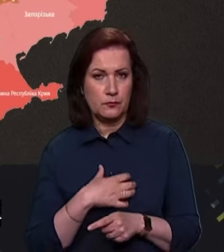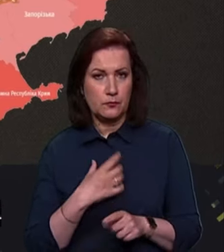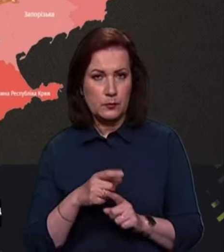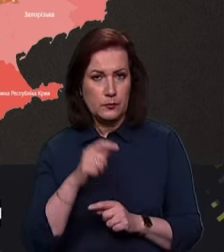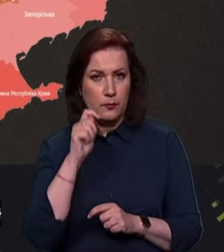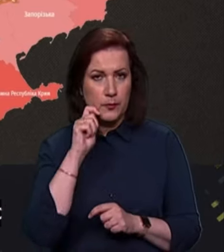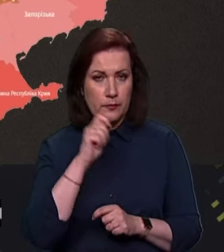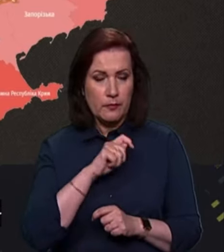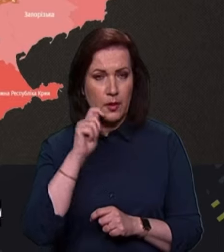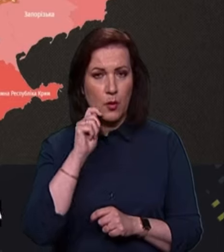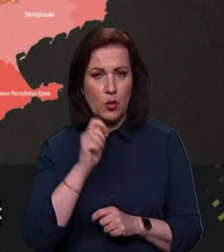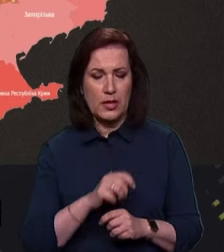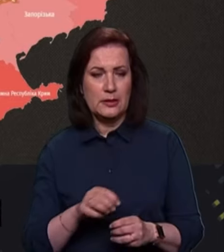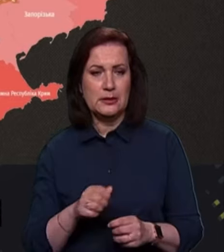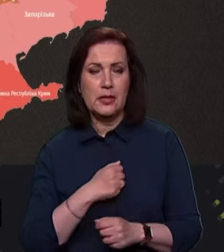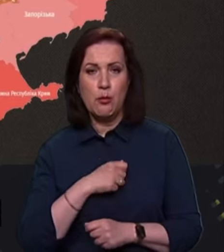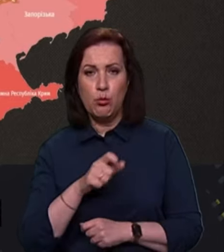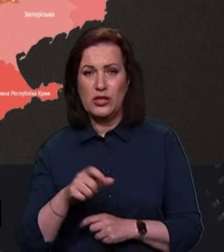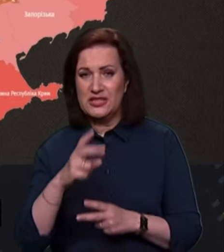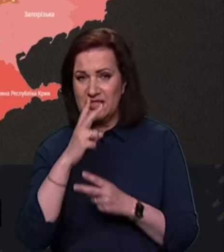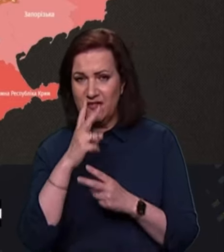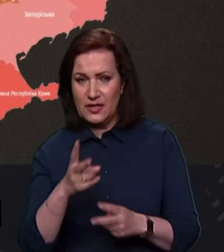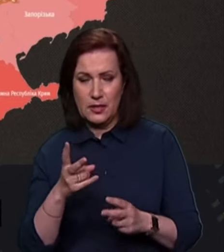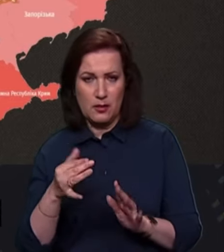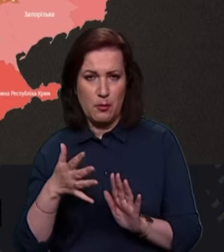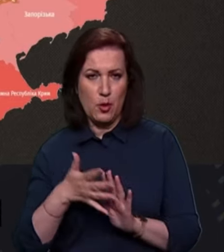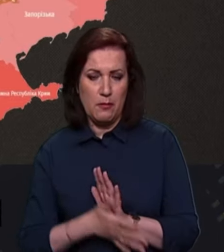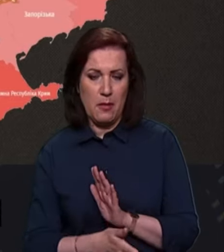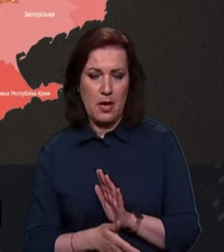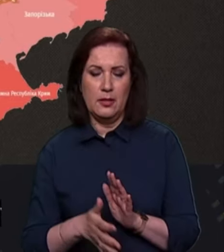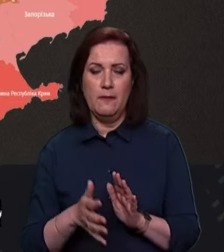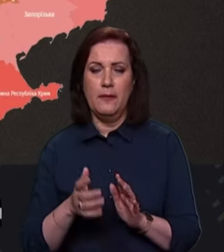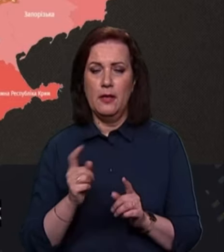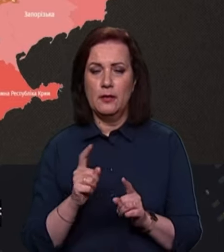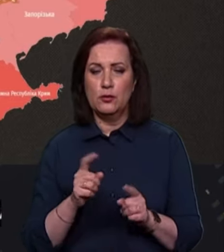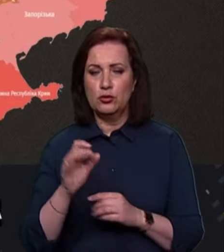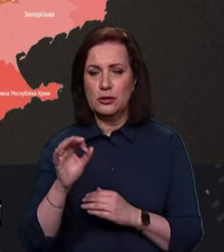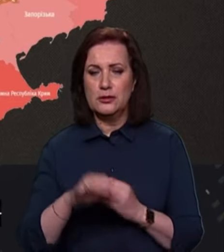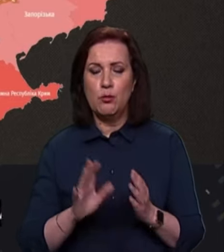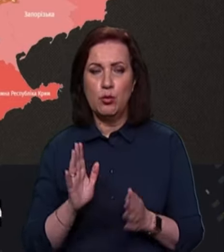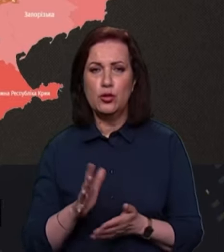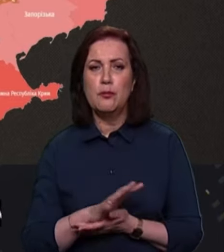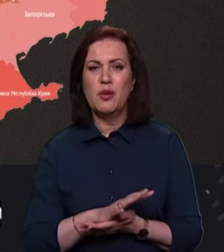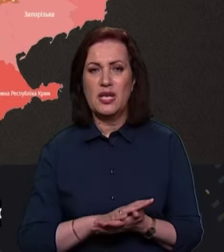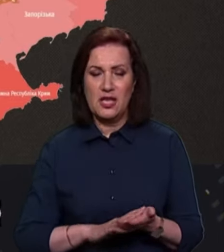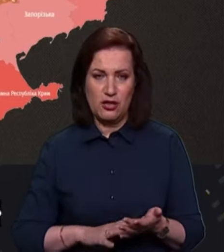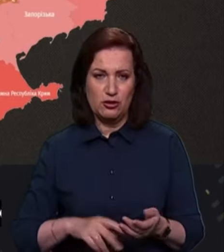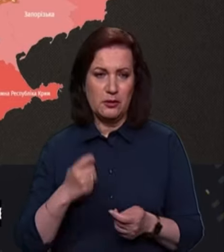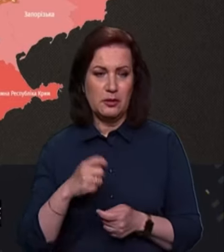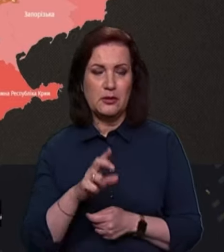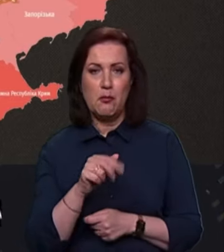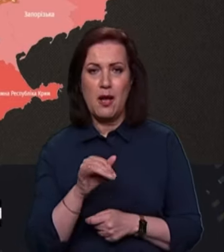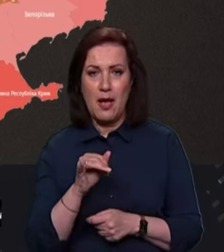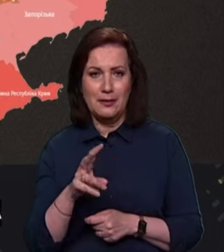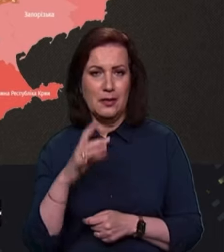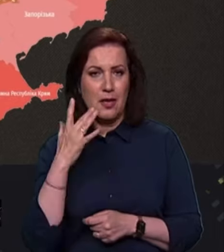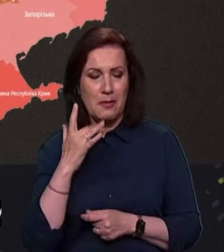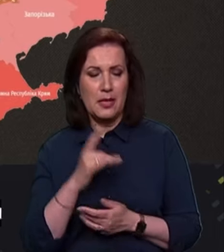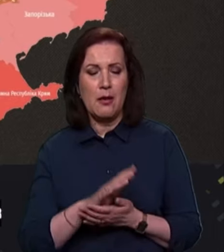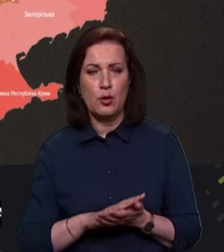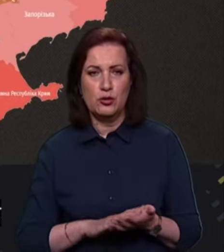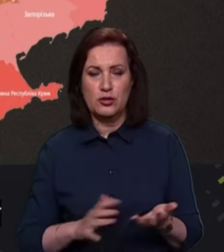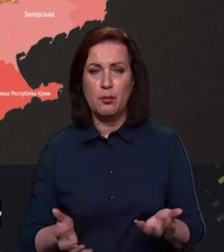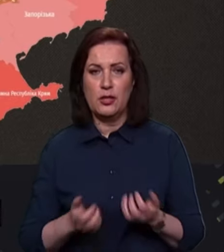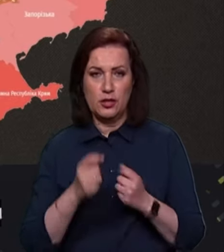что Украина и украинские бойцы видят это понимание, то, что Запад будет продолжать, и президент Байден, и Америка